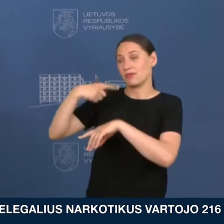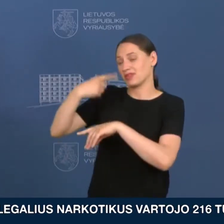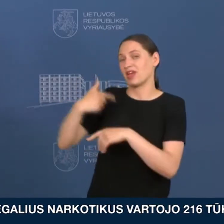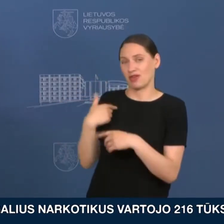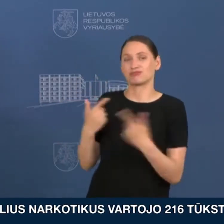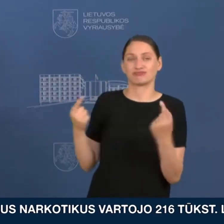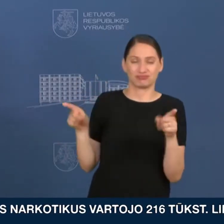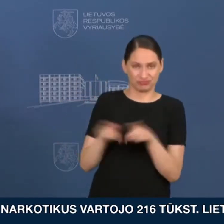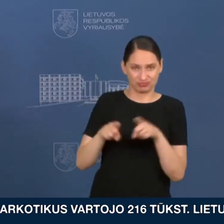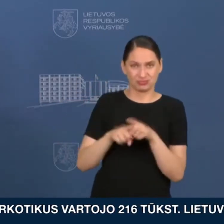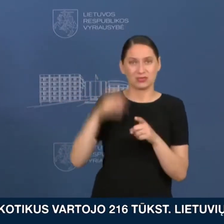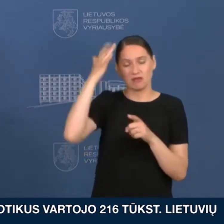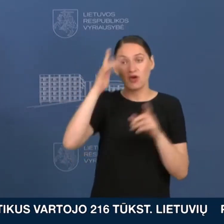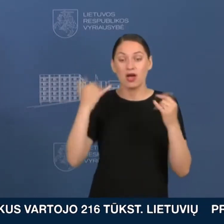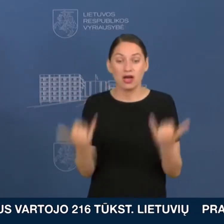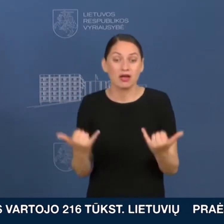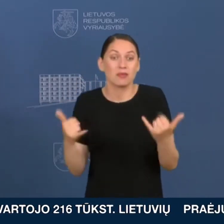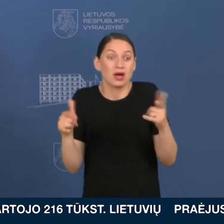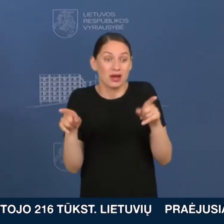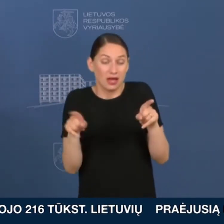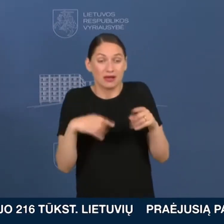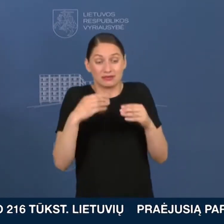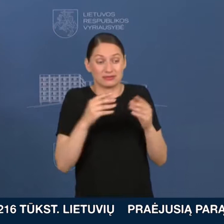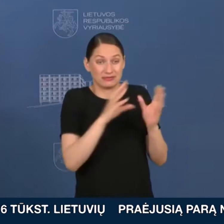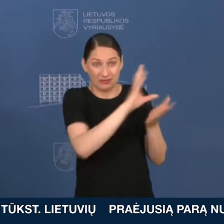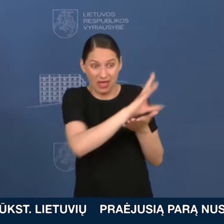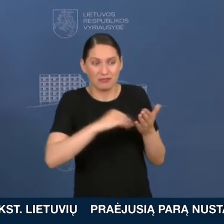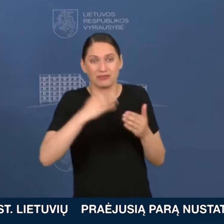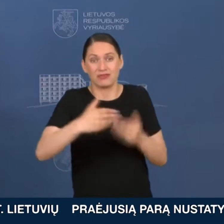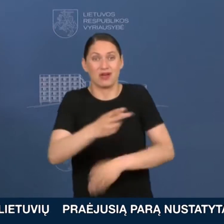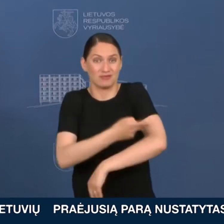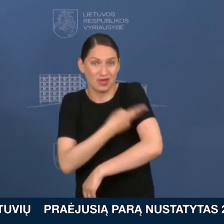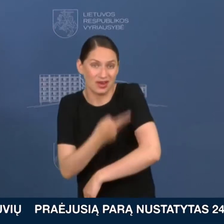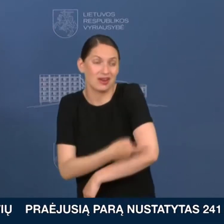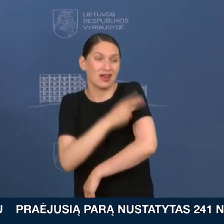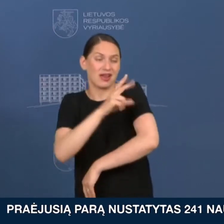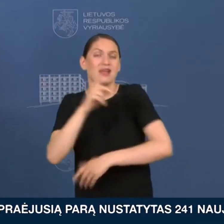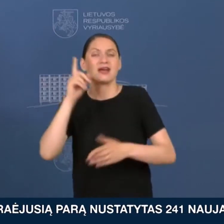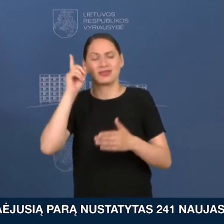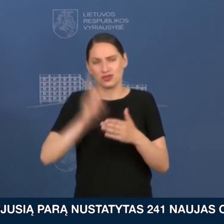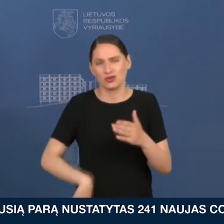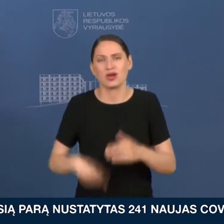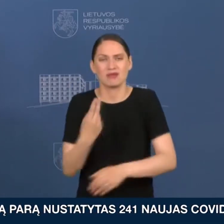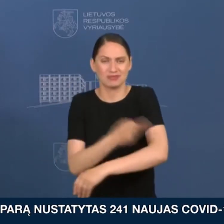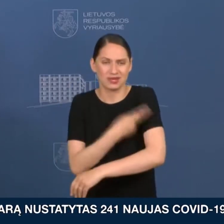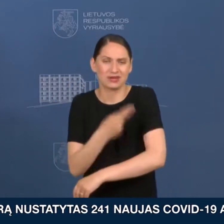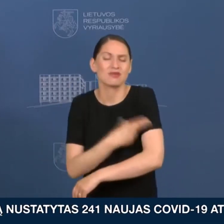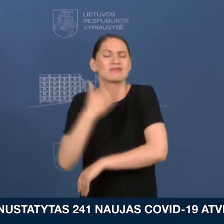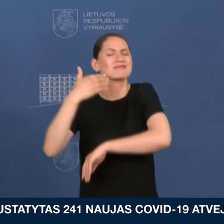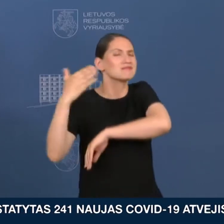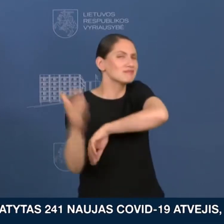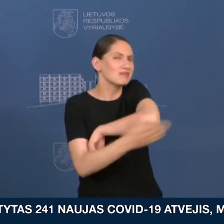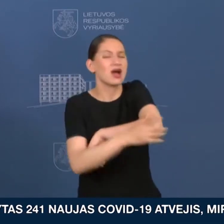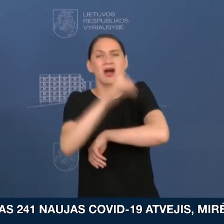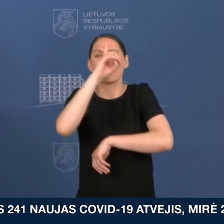jeigu viskas taip judės, kaip dabar juda, tikėkime, kad birželis bus paskutinis tas mėno, kada turėsime tą